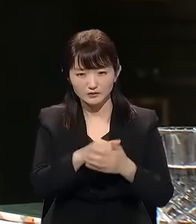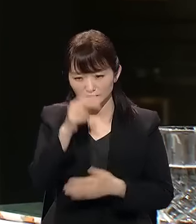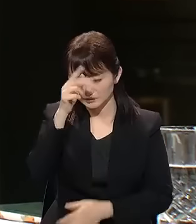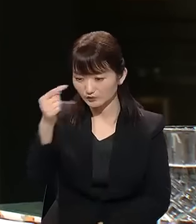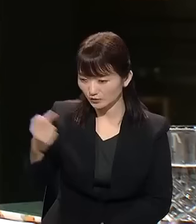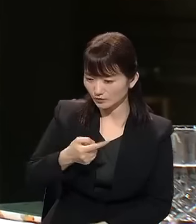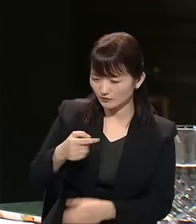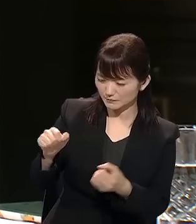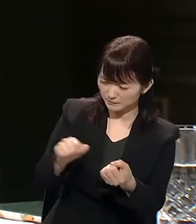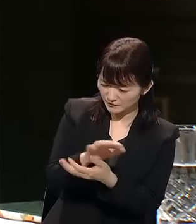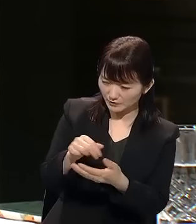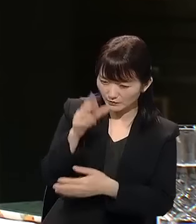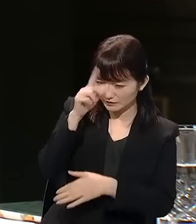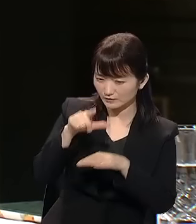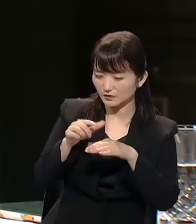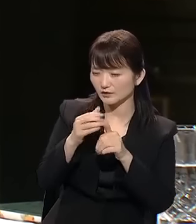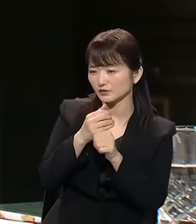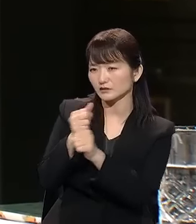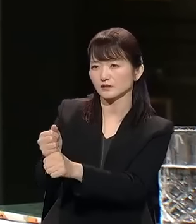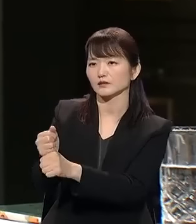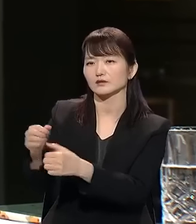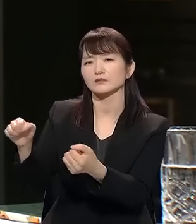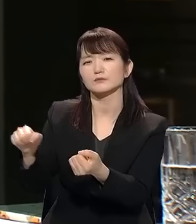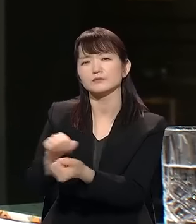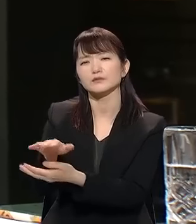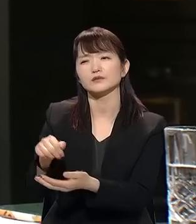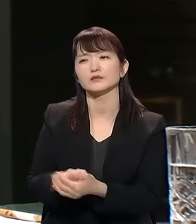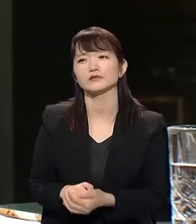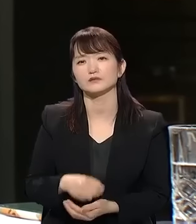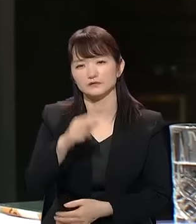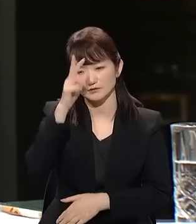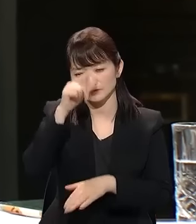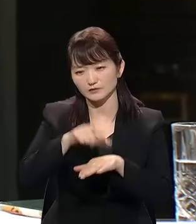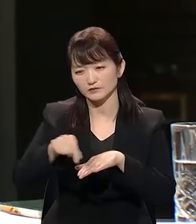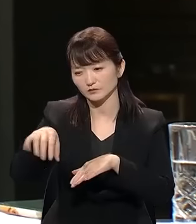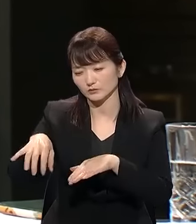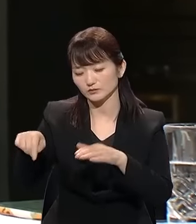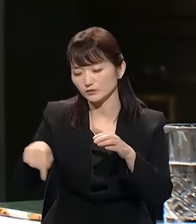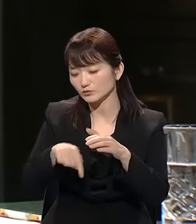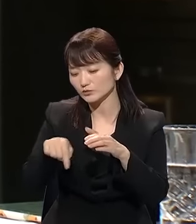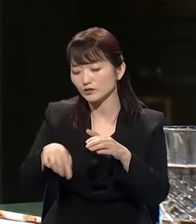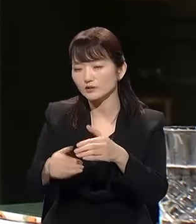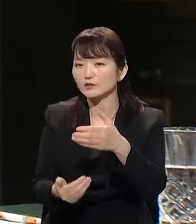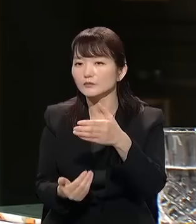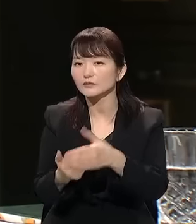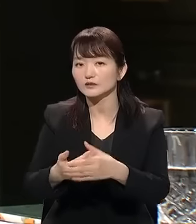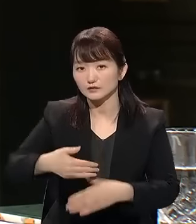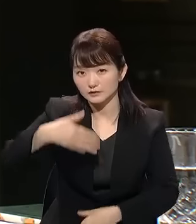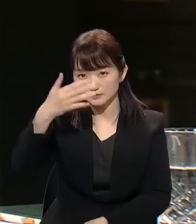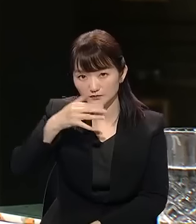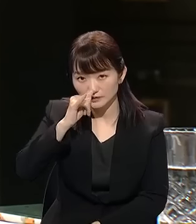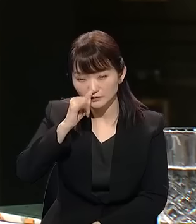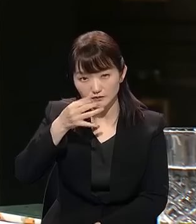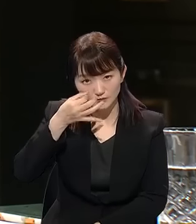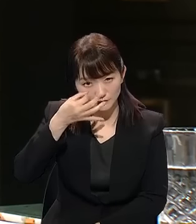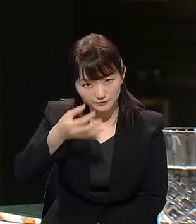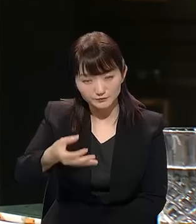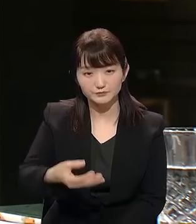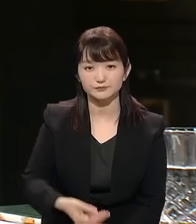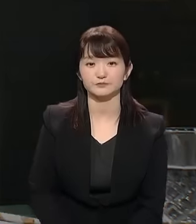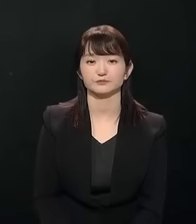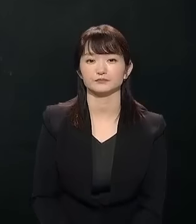가서도 역시 행패 그 지구대 안에서 벌어졌던 그 장면 영상이 고스란이 있습니다 잠깐 보고